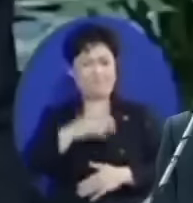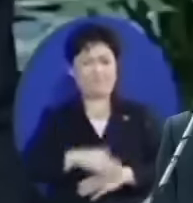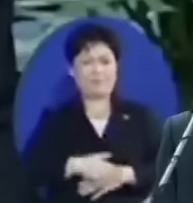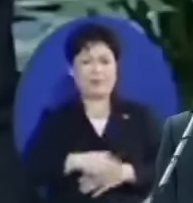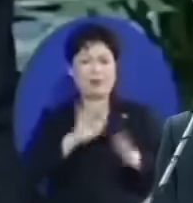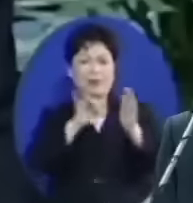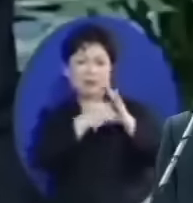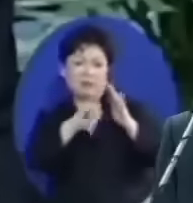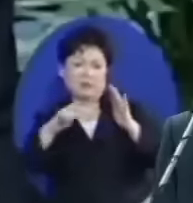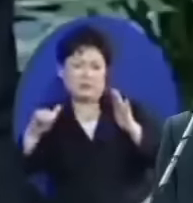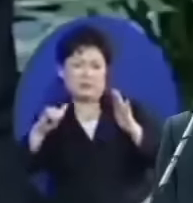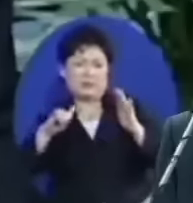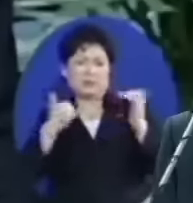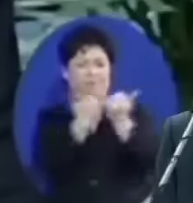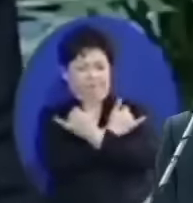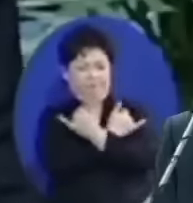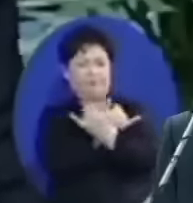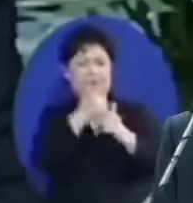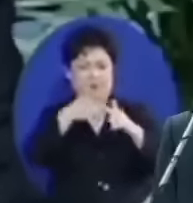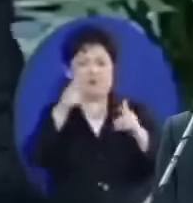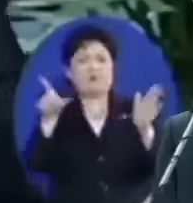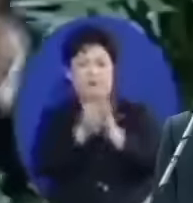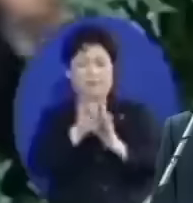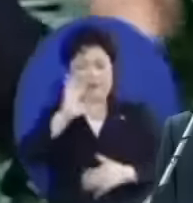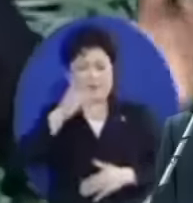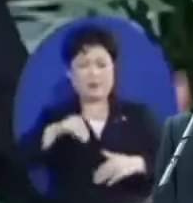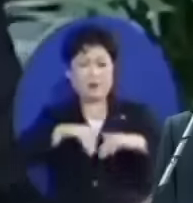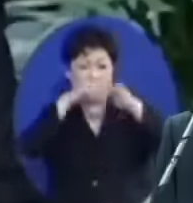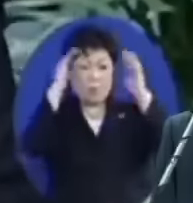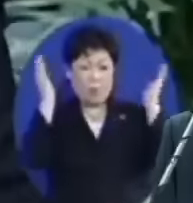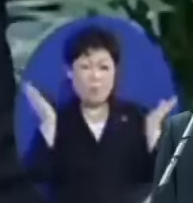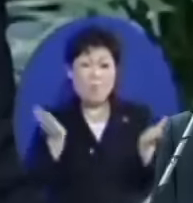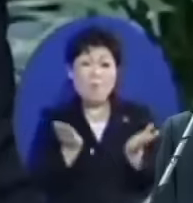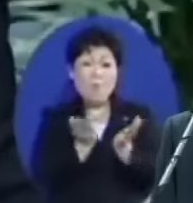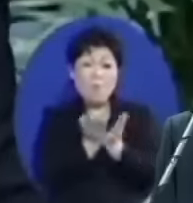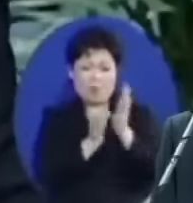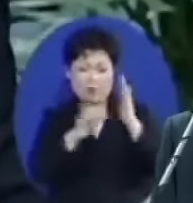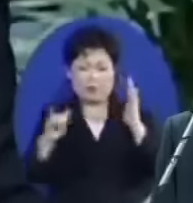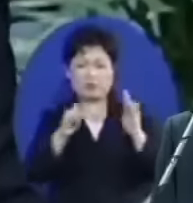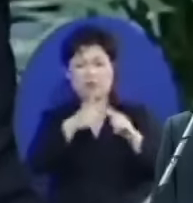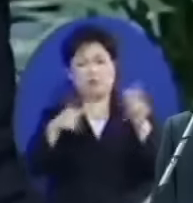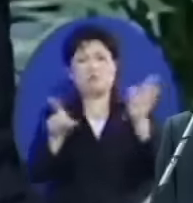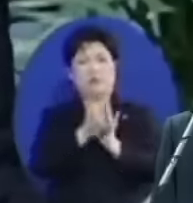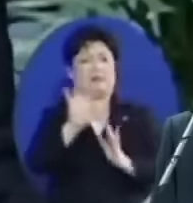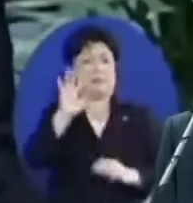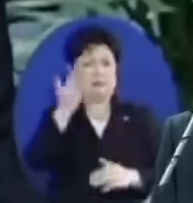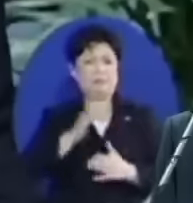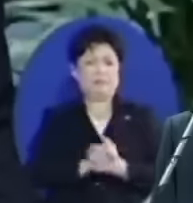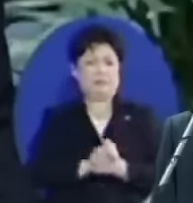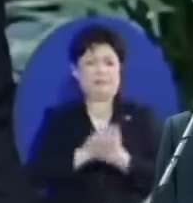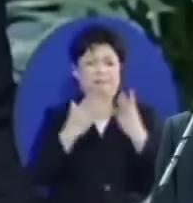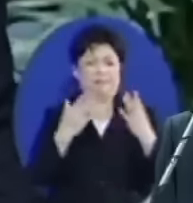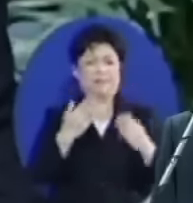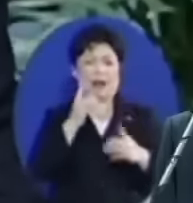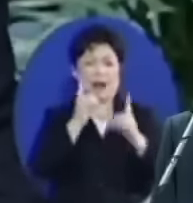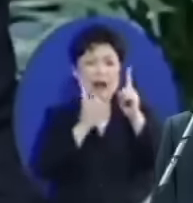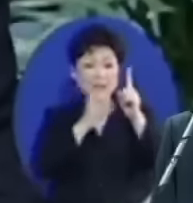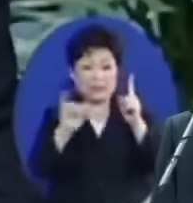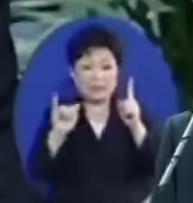일가 친척들이 예수를 믿었어. 전 가족이 다 예수를 믿게 된 것입니다. 한